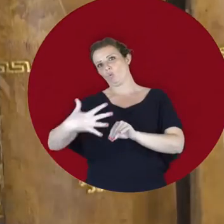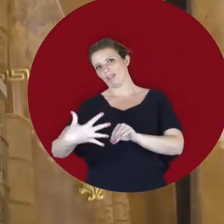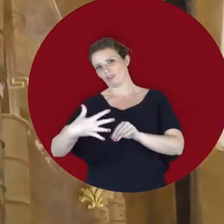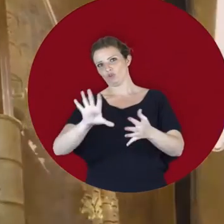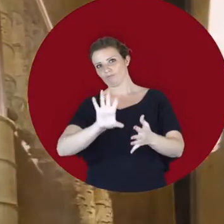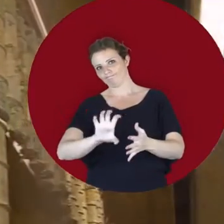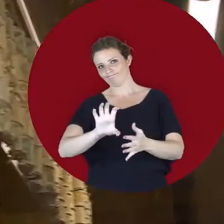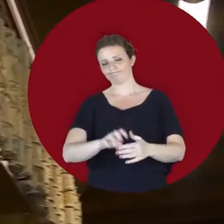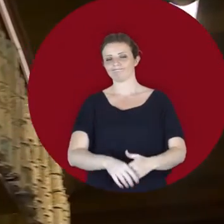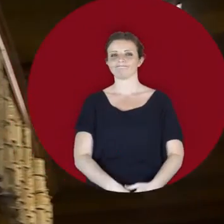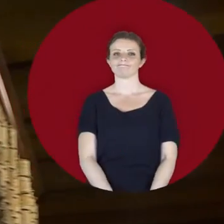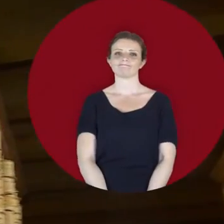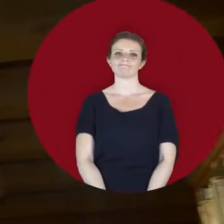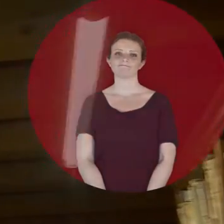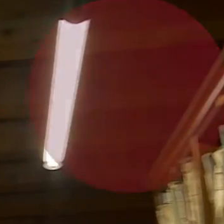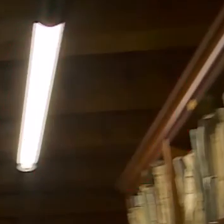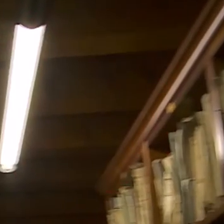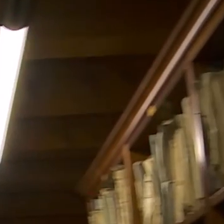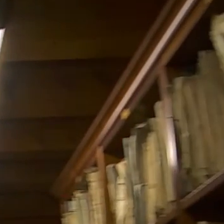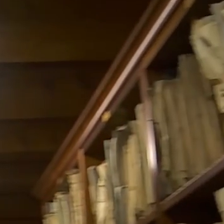del V.